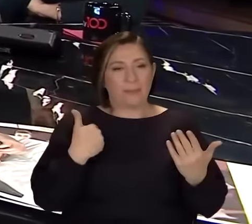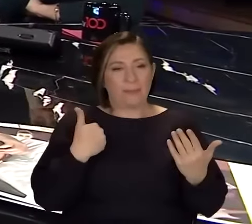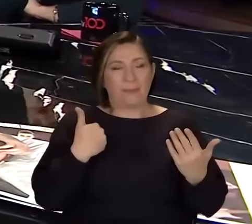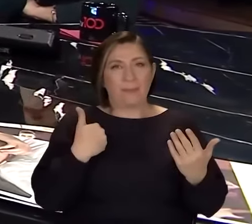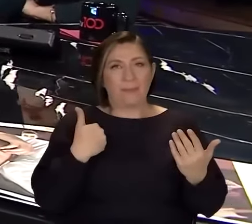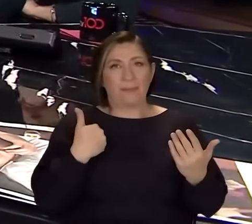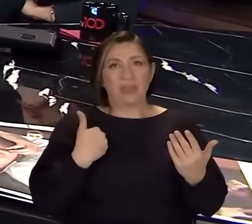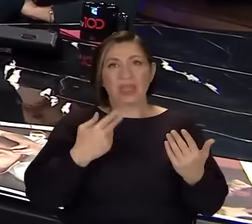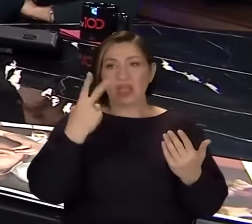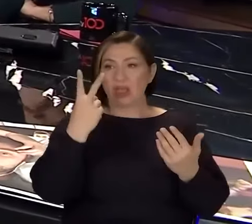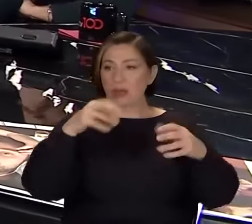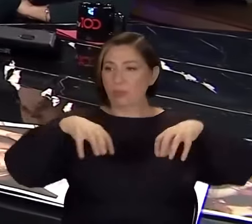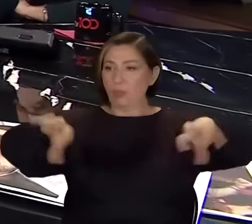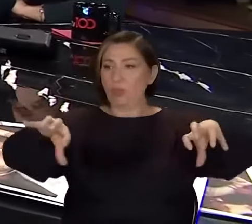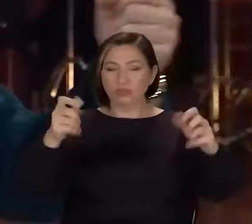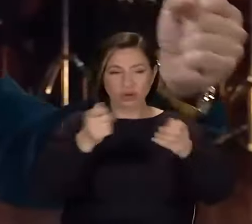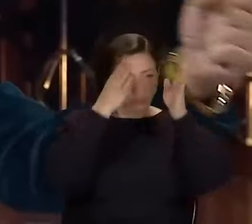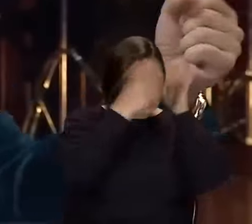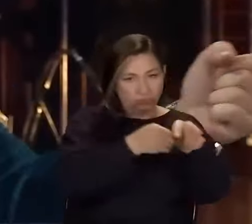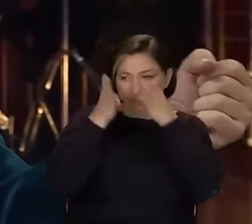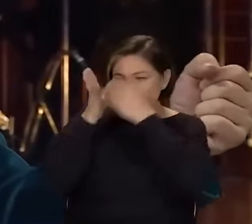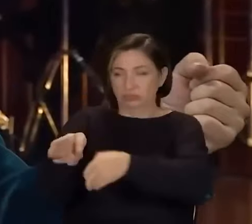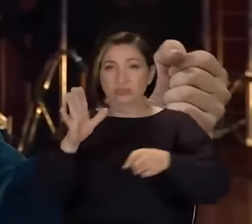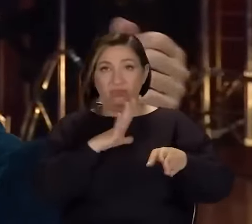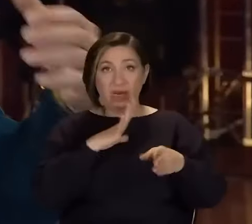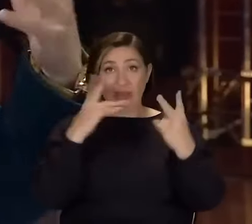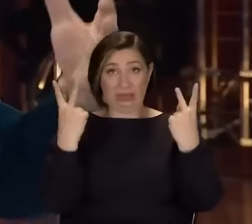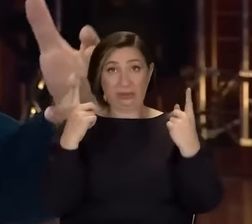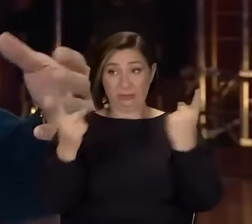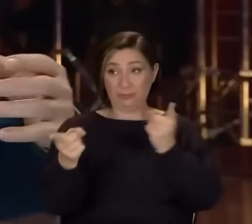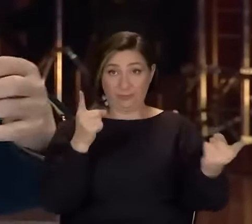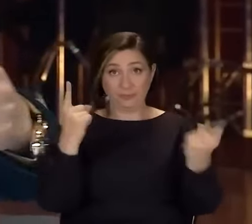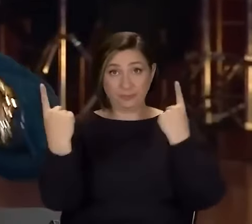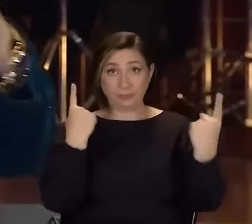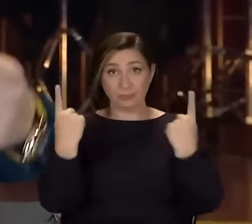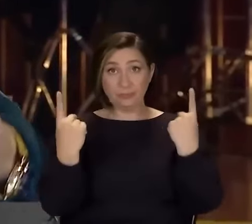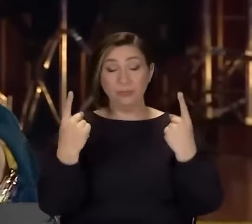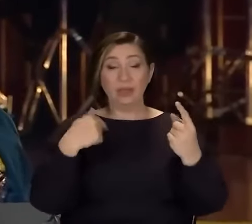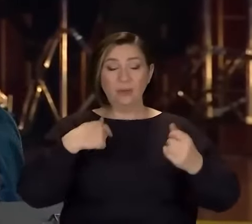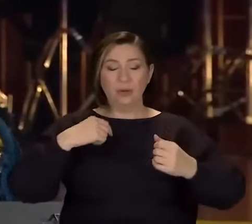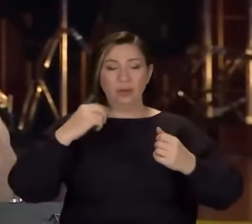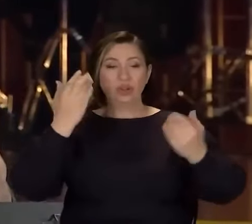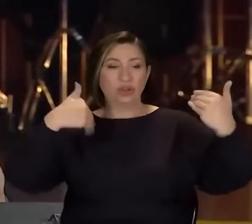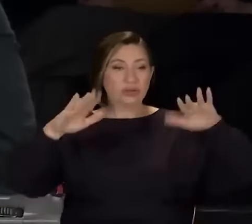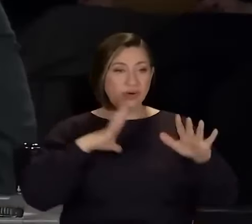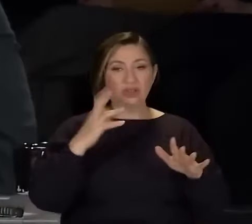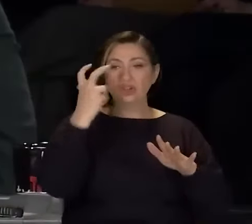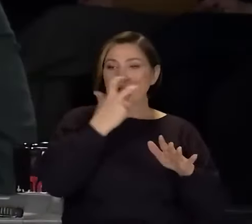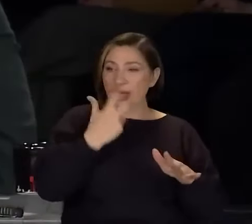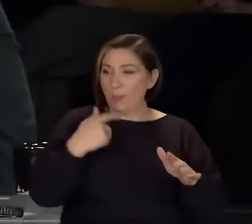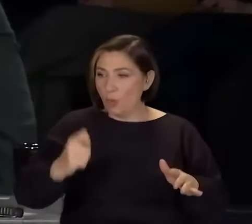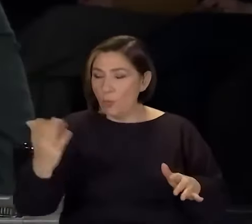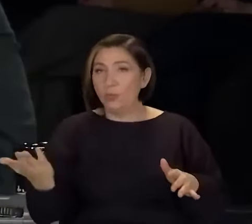iki ana dal yapıyorum. İki işim var. Ve performans